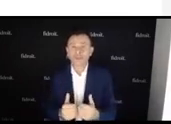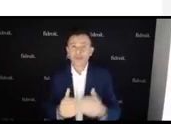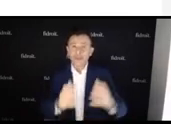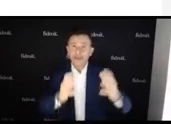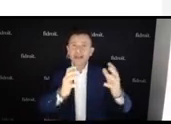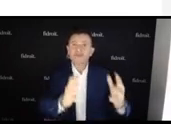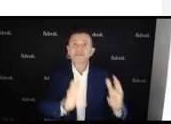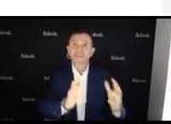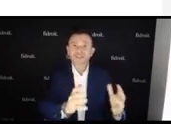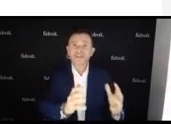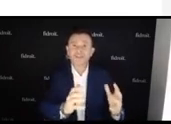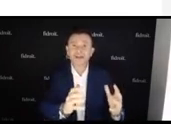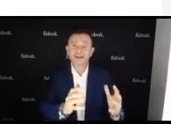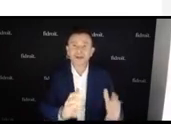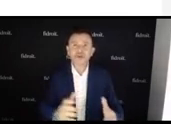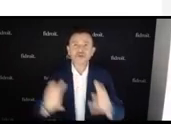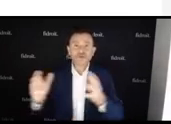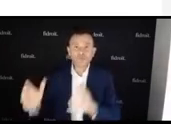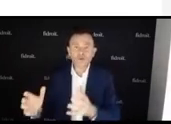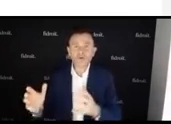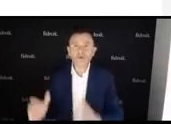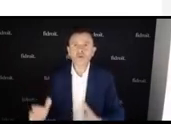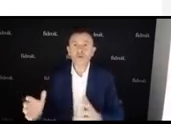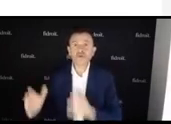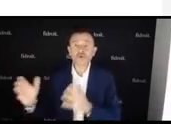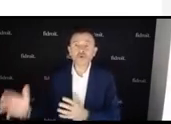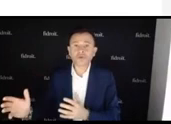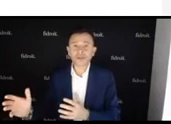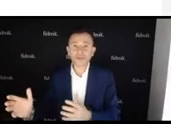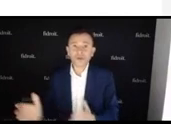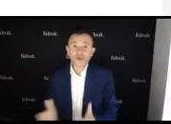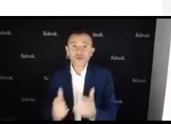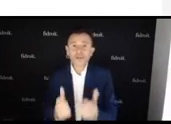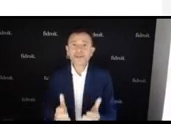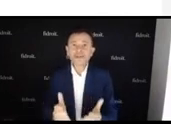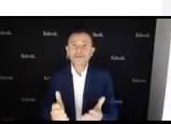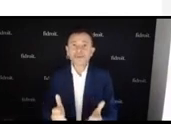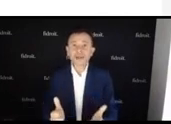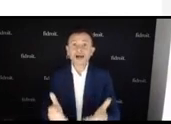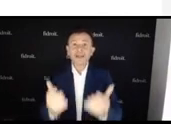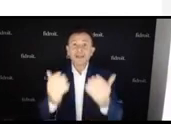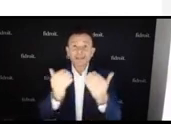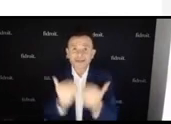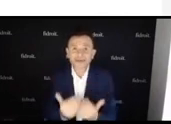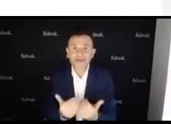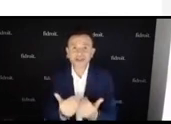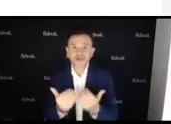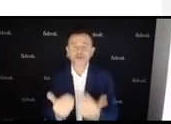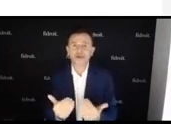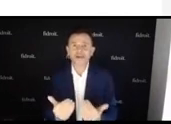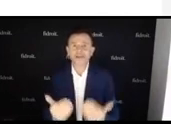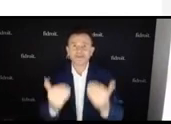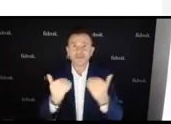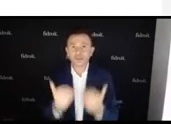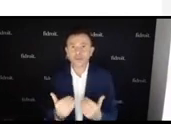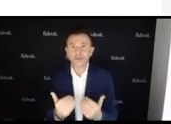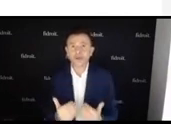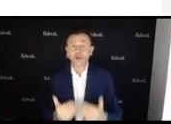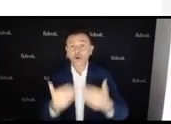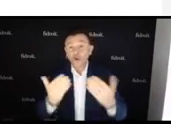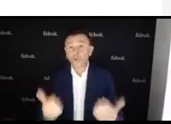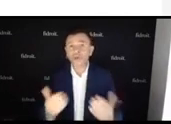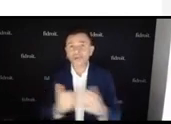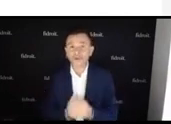que l'avantage initial supplante le surcoût au terme, ce qui laisse donc un avantage comparatif au